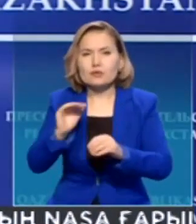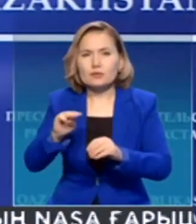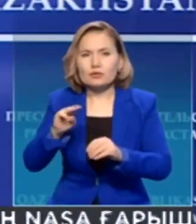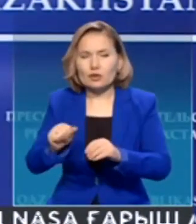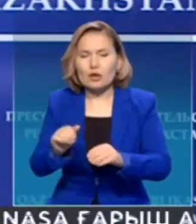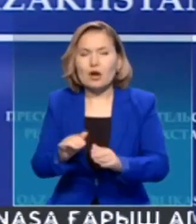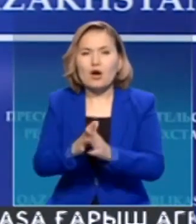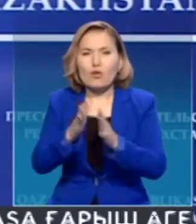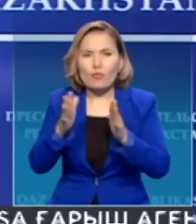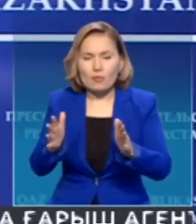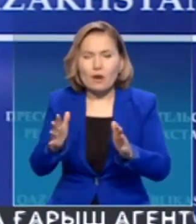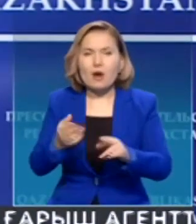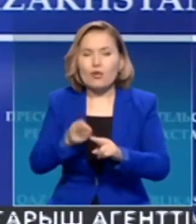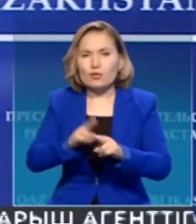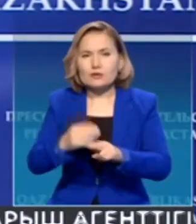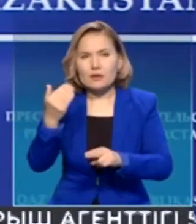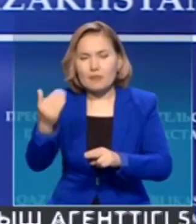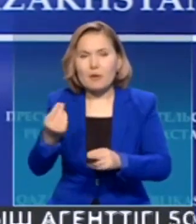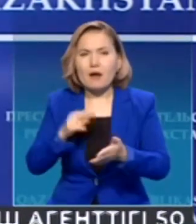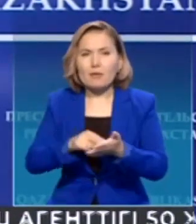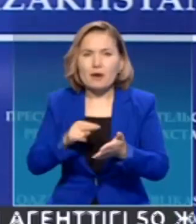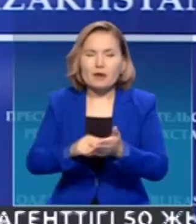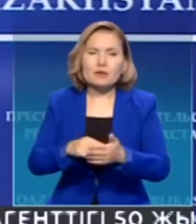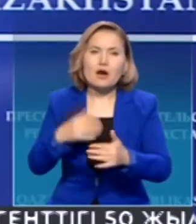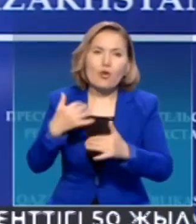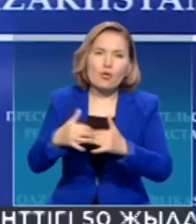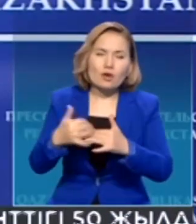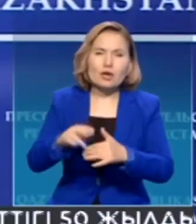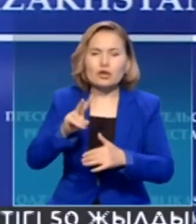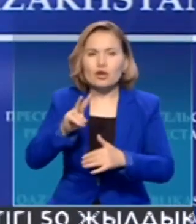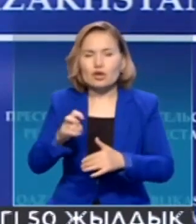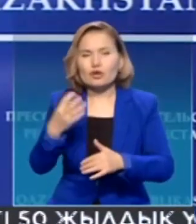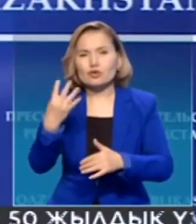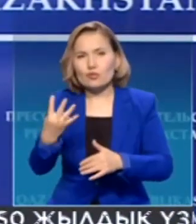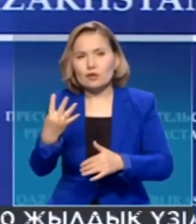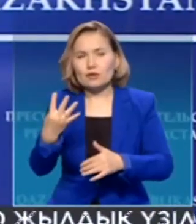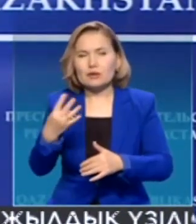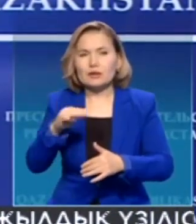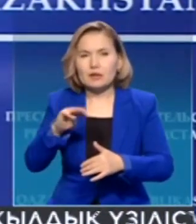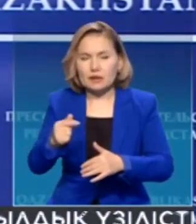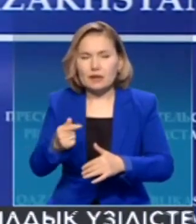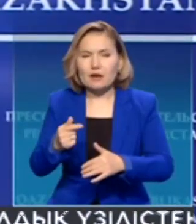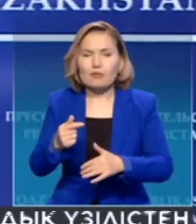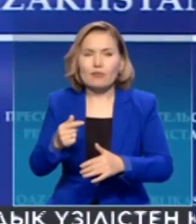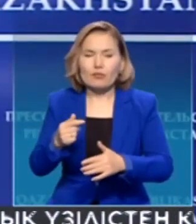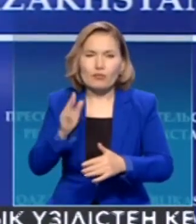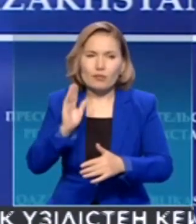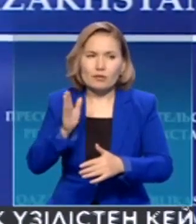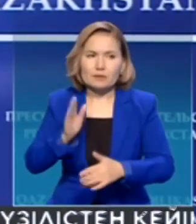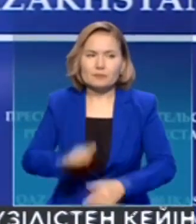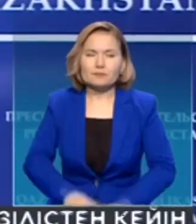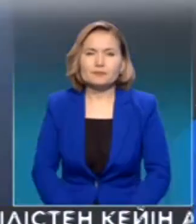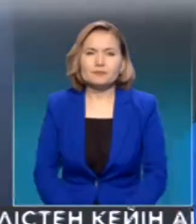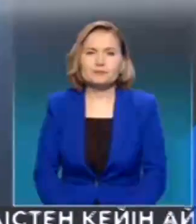көп. Және оның бағасы орташа 204 тенге құрайды.